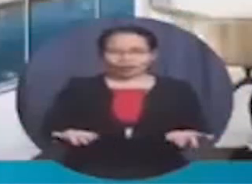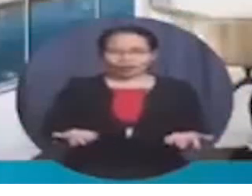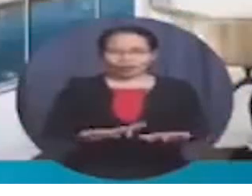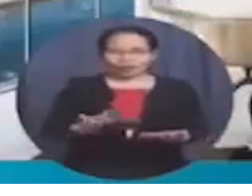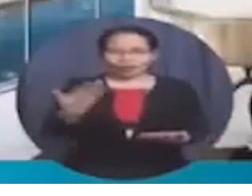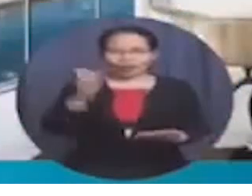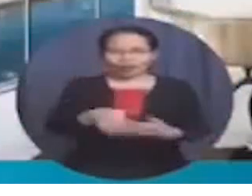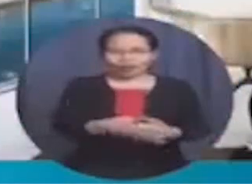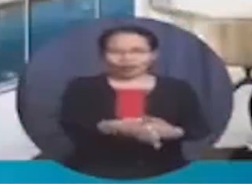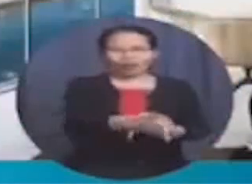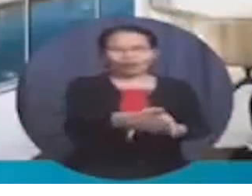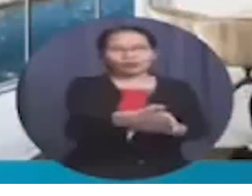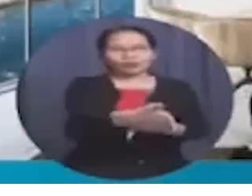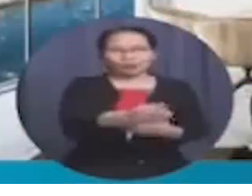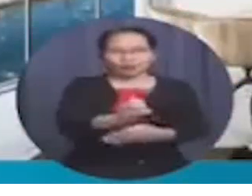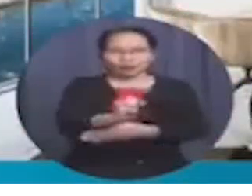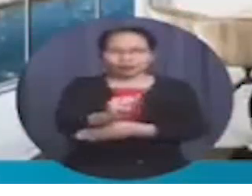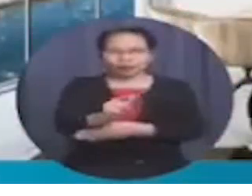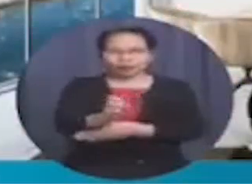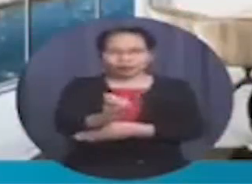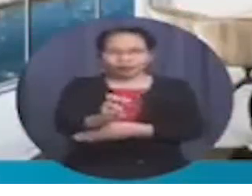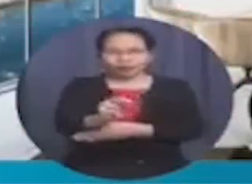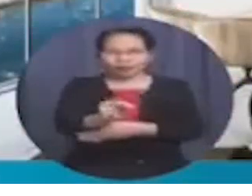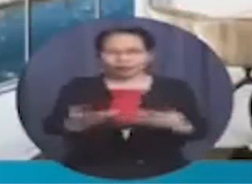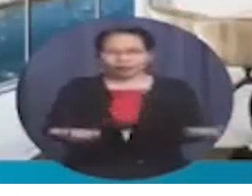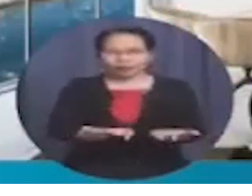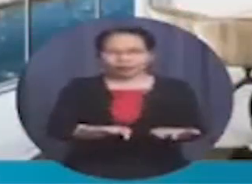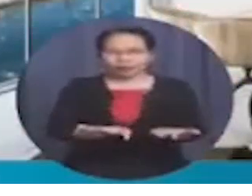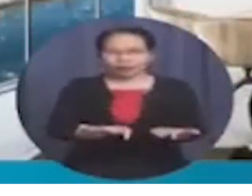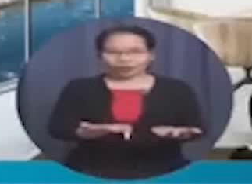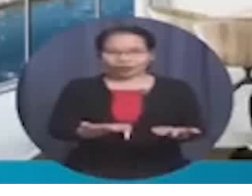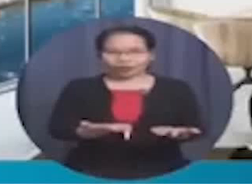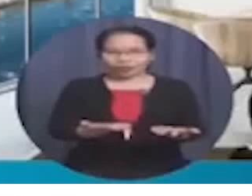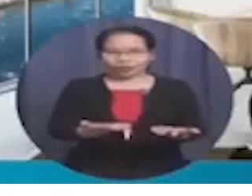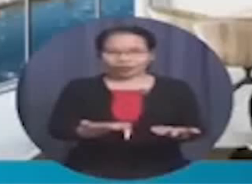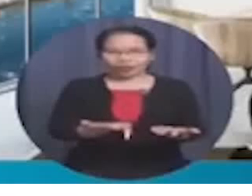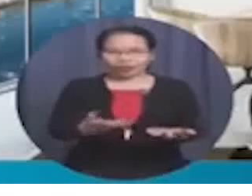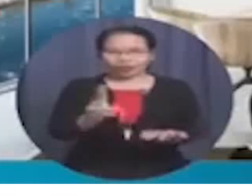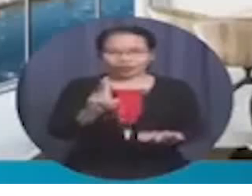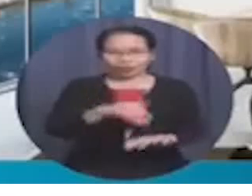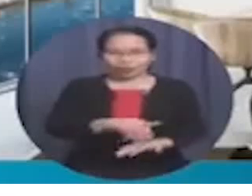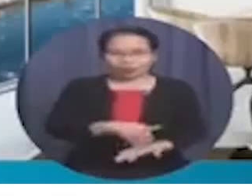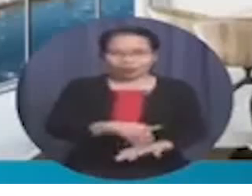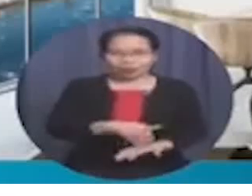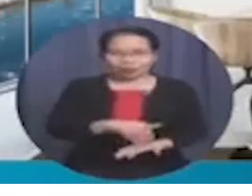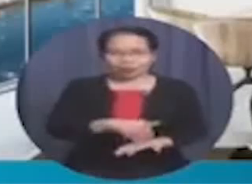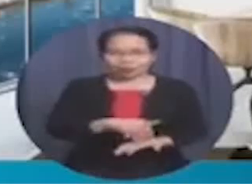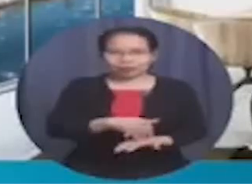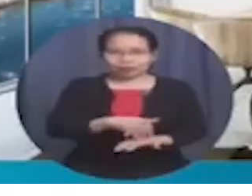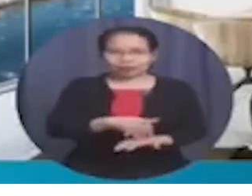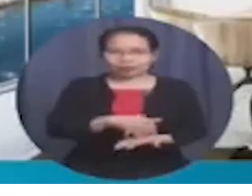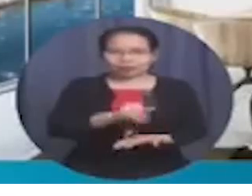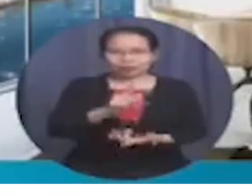isda, oh. Yung salmon dito, umapatak 2,000 piso ang isang